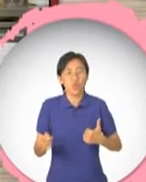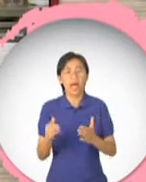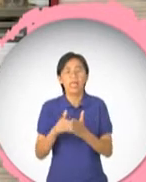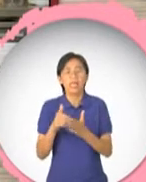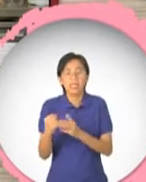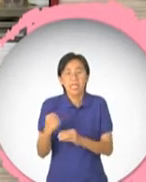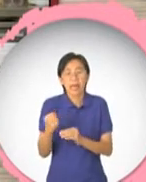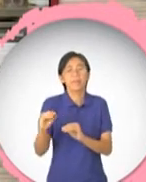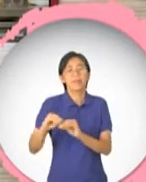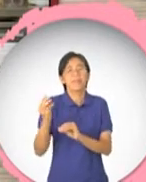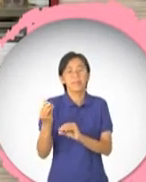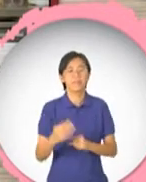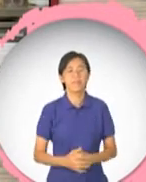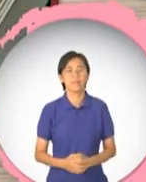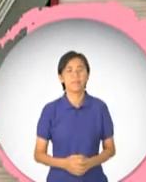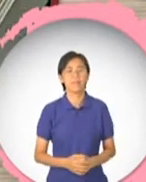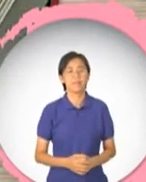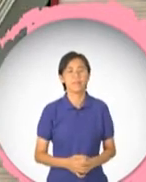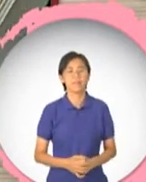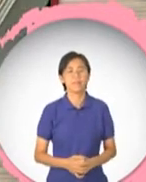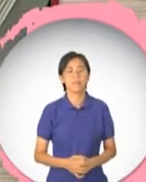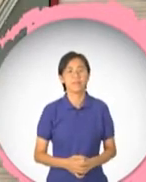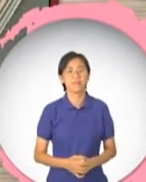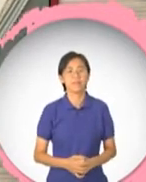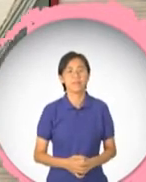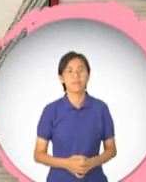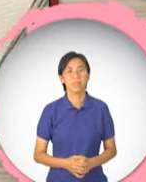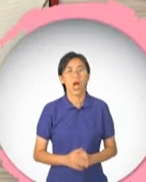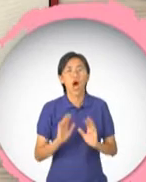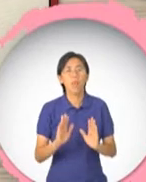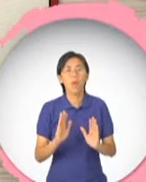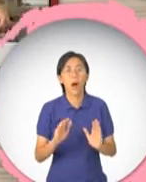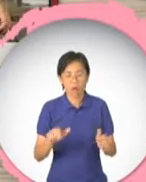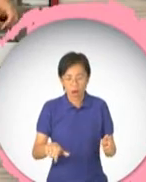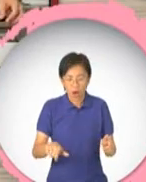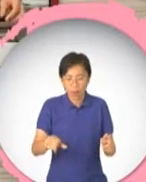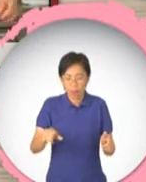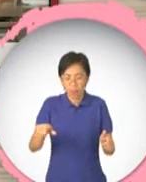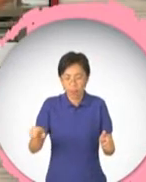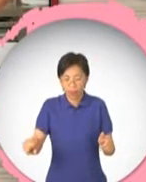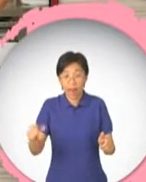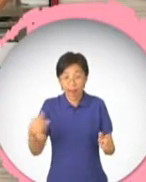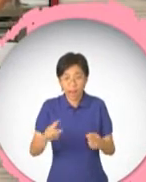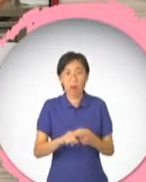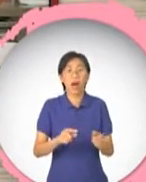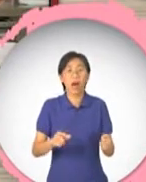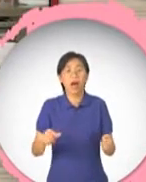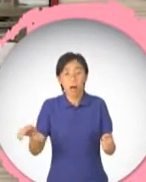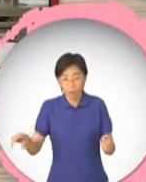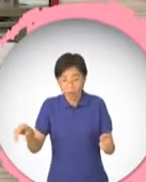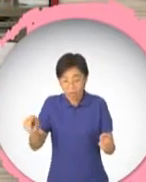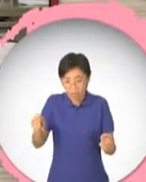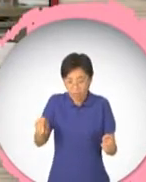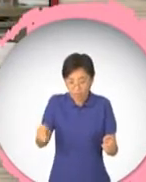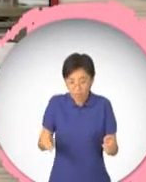นมาอีกนิดนึง ครับ เบามือค่ะหย่อนเวลาหย่อนลงไปนะคะหย่อนลงไปข้างๆนะคะเพราะว่าหย่อนลงไปตรงกลางระ